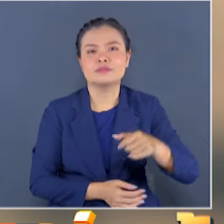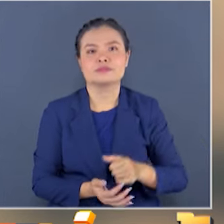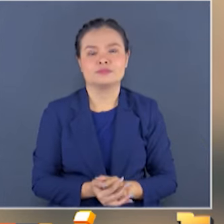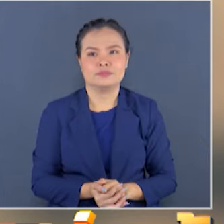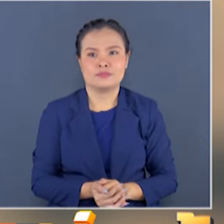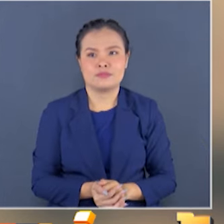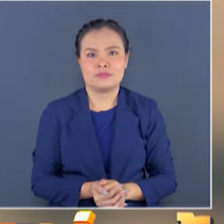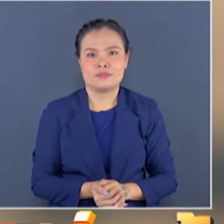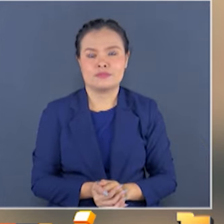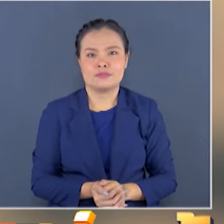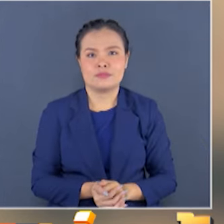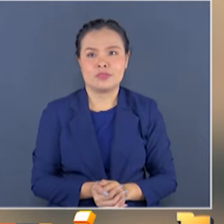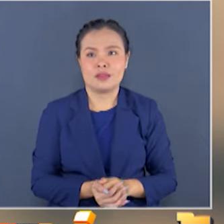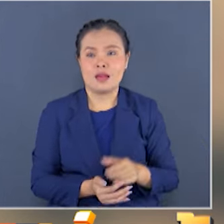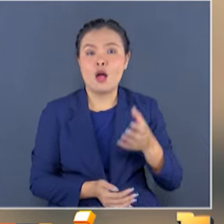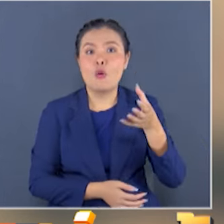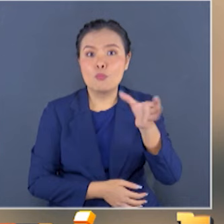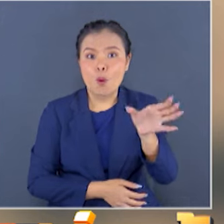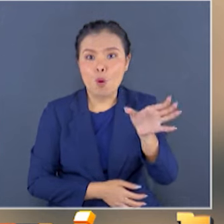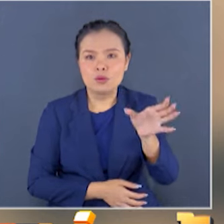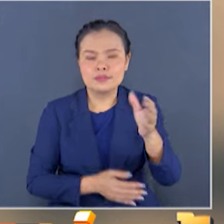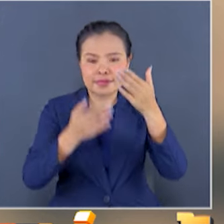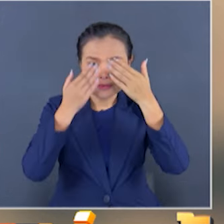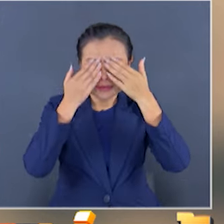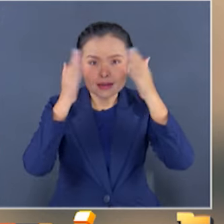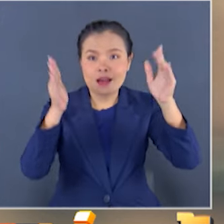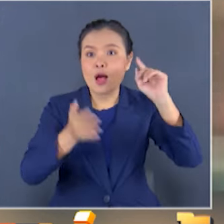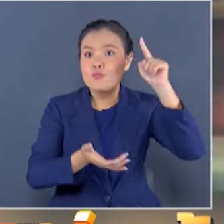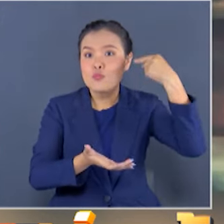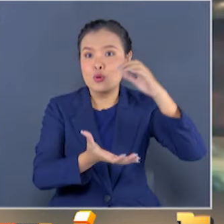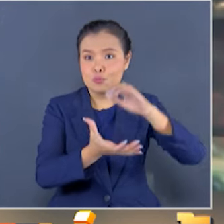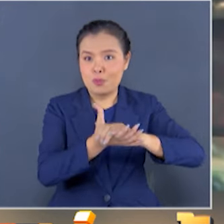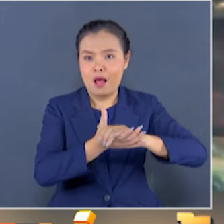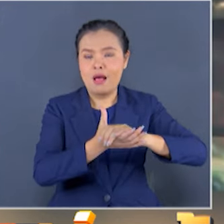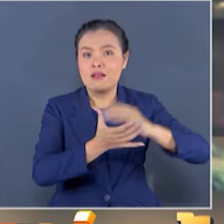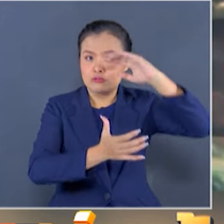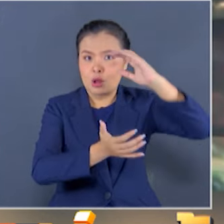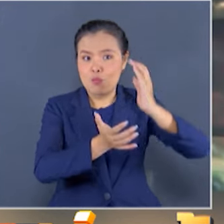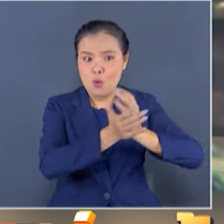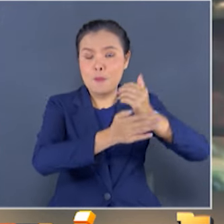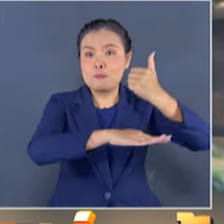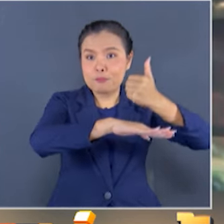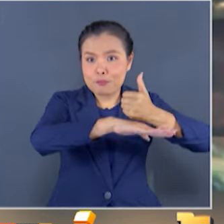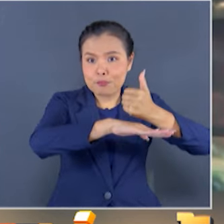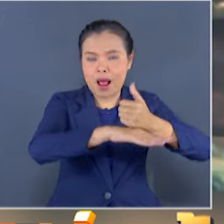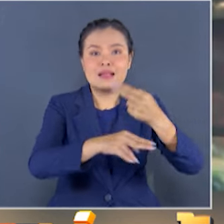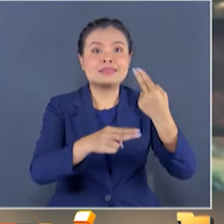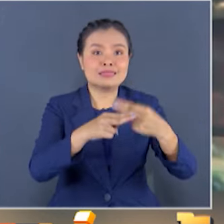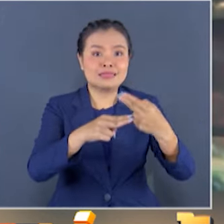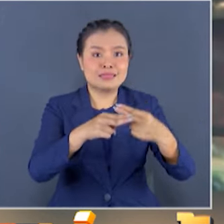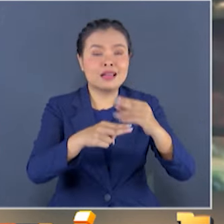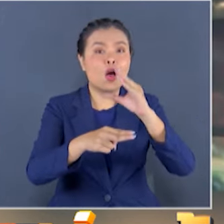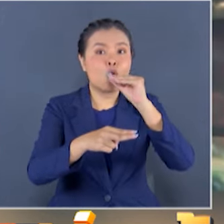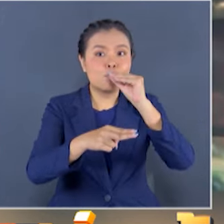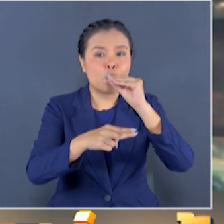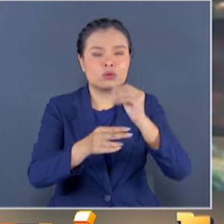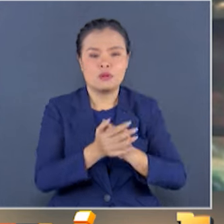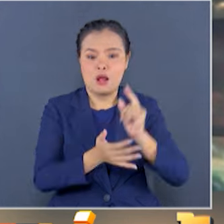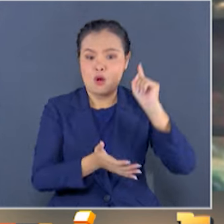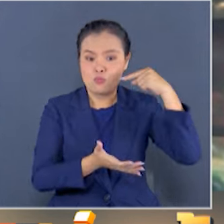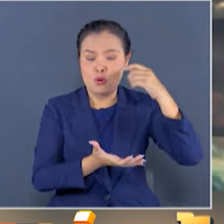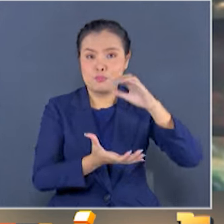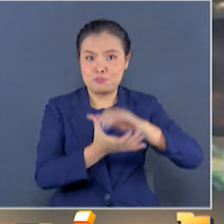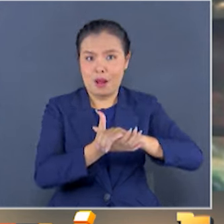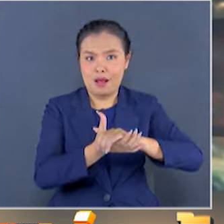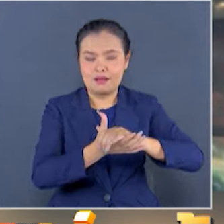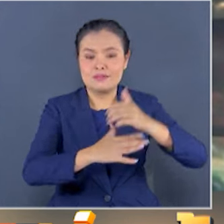ซึ่งที่ทนายตั้มโพสต์ไปเนี่ยก็เฉลยเลยว่าเป็นภรรยาของบิ๊กตำรวจจริงๆทนายตั้มพูดชื่อเลยนะคะบอกว่าภรรยาของบิ๊ก